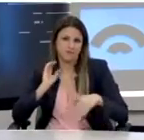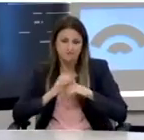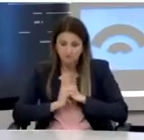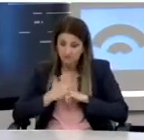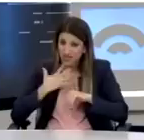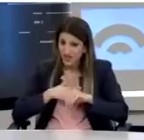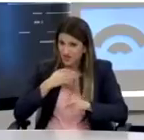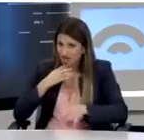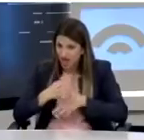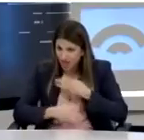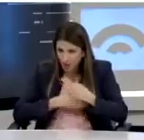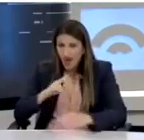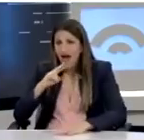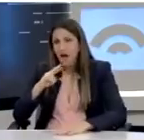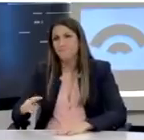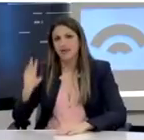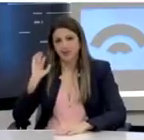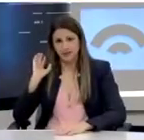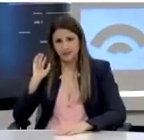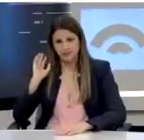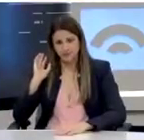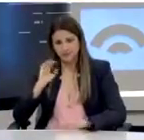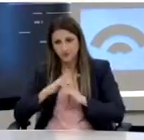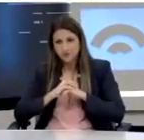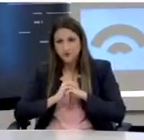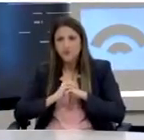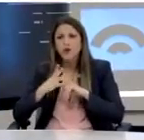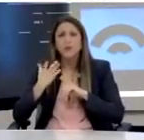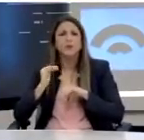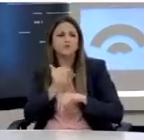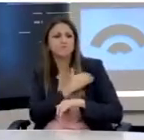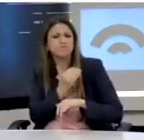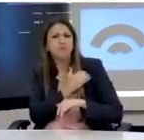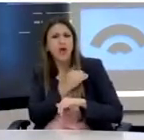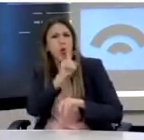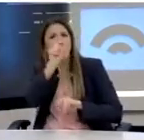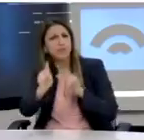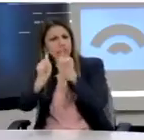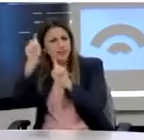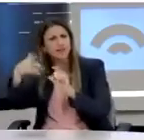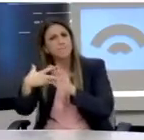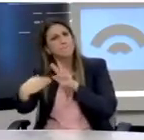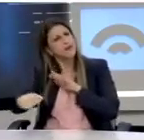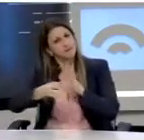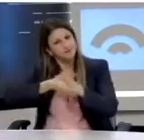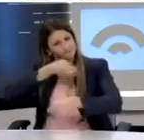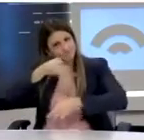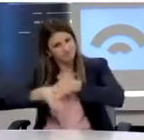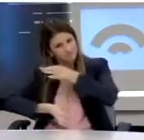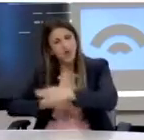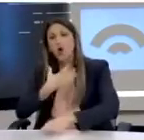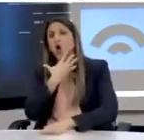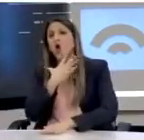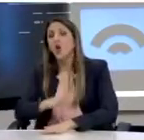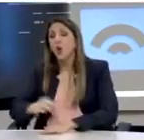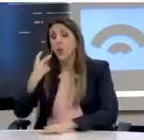Θέλω όμως τώρα να απαντήσω επί της ουσίας στα ερωτήματα αυτά, ορισμένα παραδείγματα, γιατί